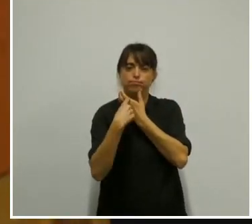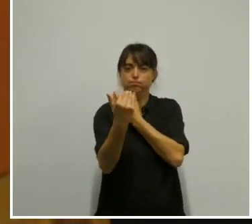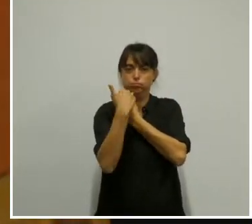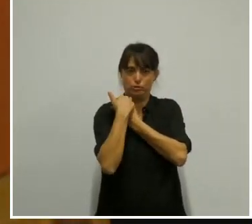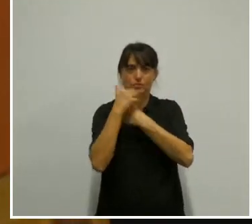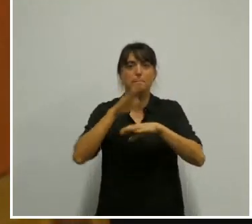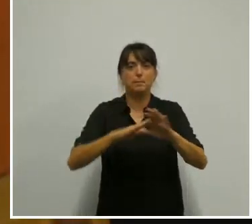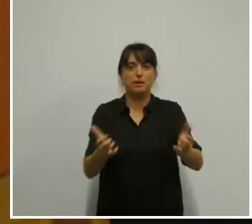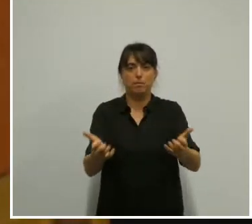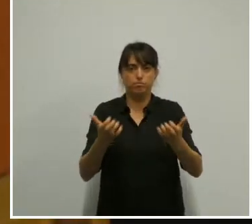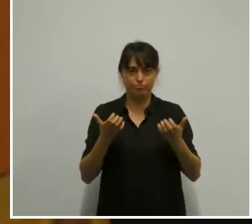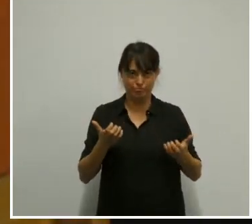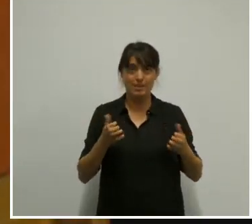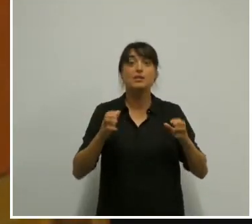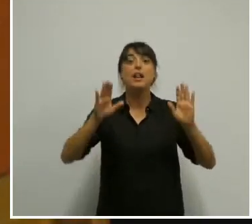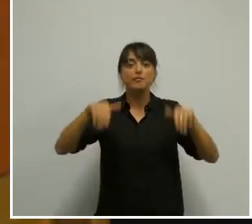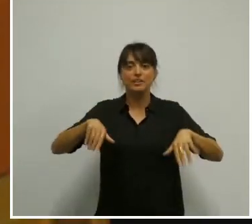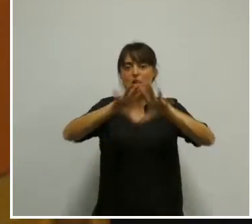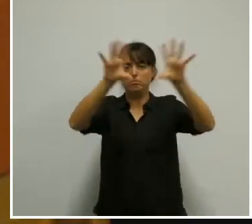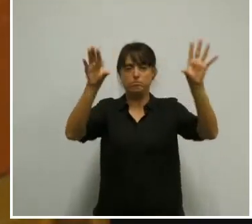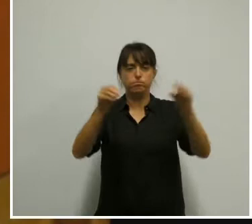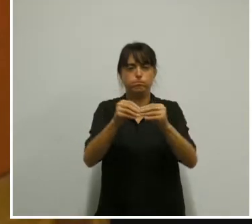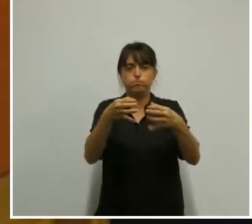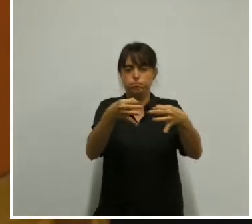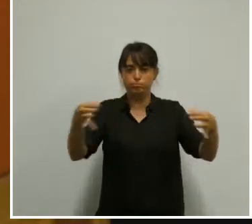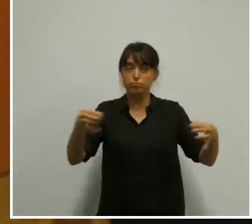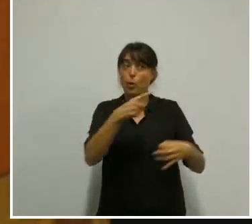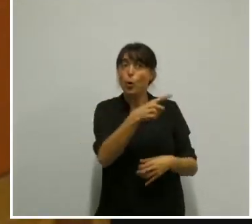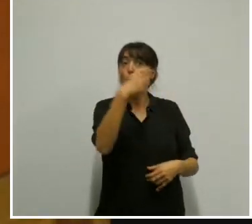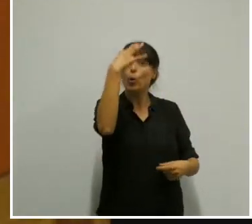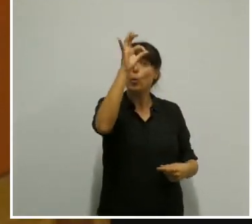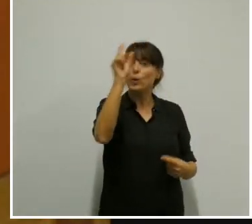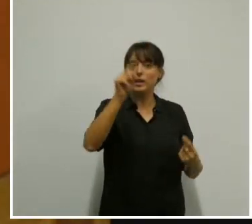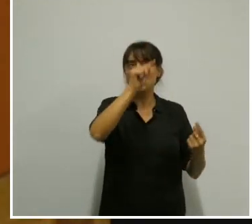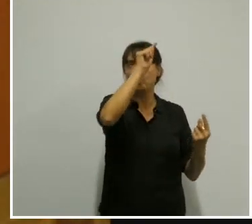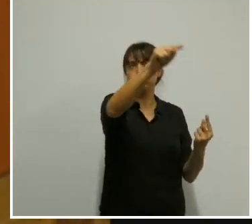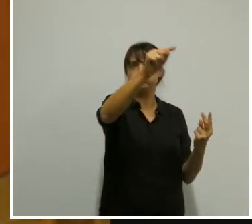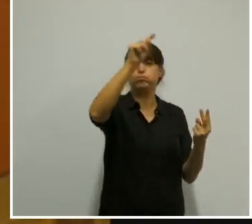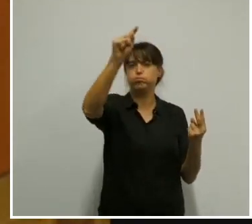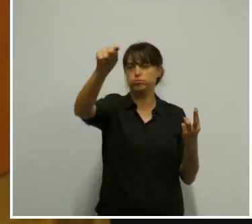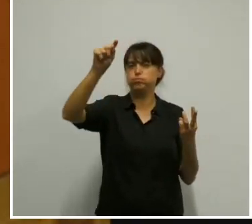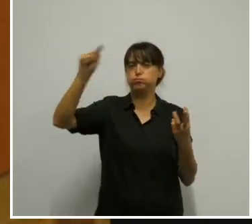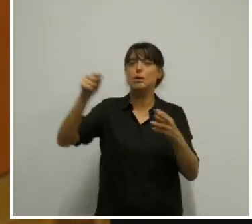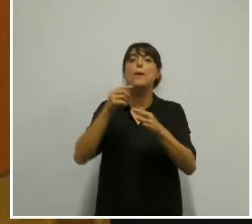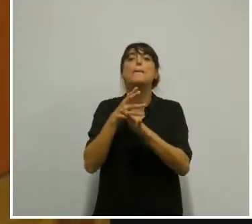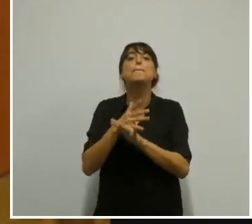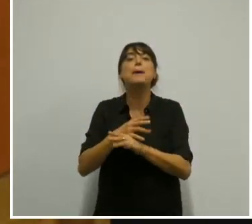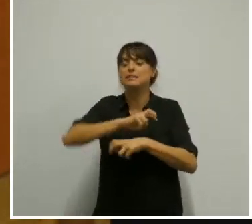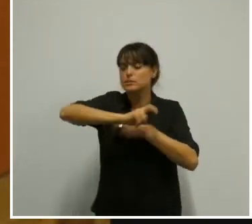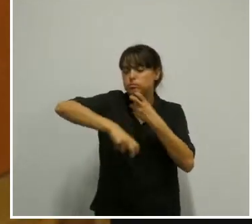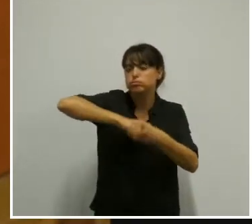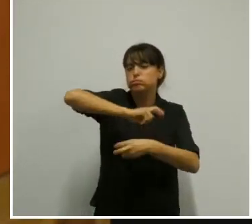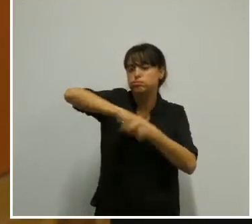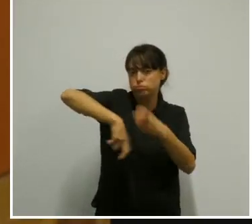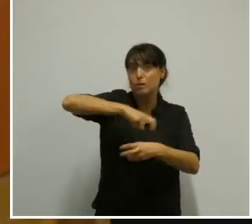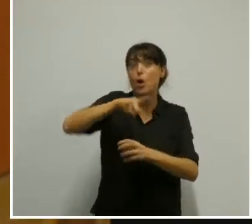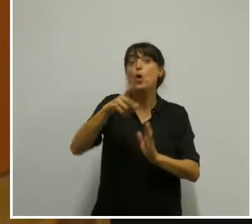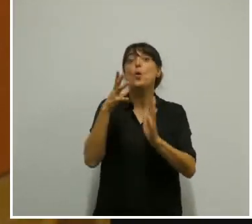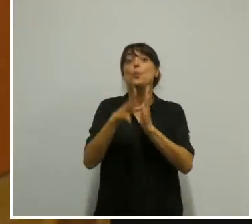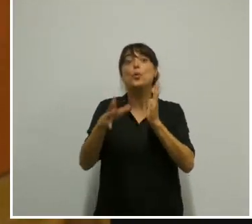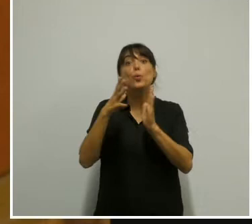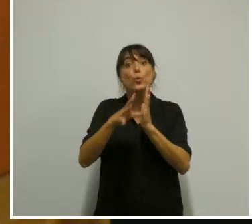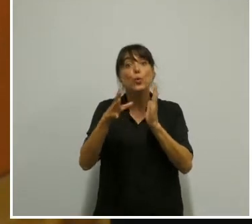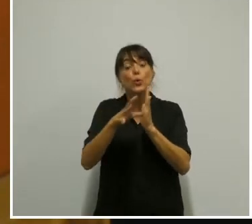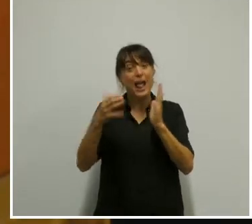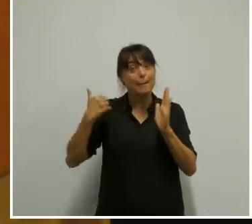mateix, els resultats són els que podeu veure altres patis que s'han transformat i aquest programa continua vigent i es faran noves convocatòries. De fet, aquest any ja 3